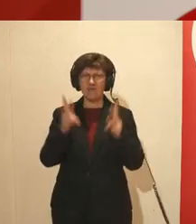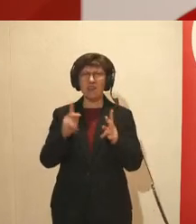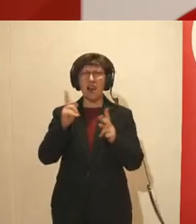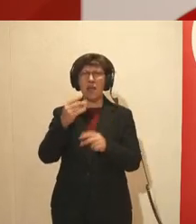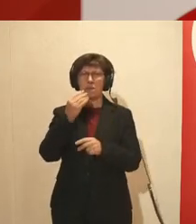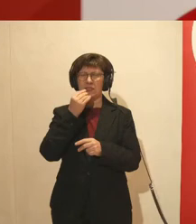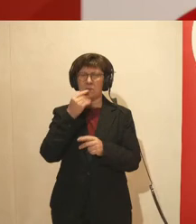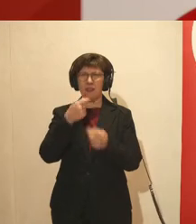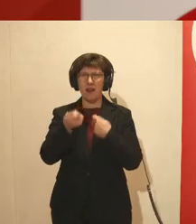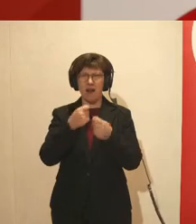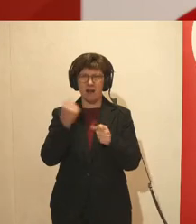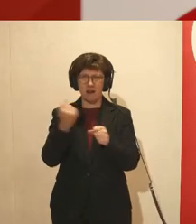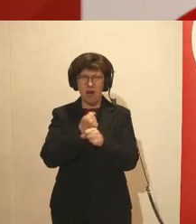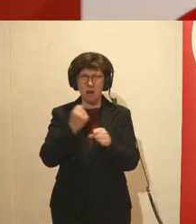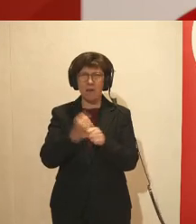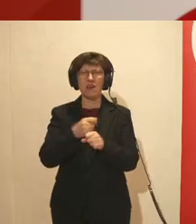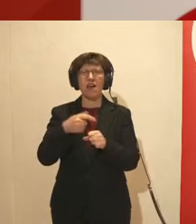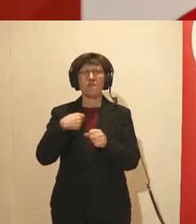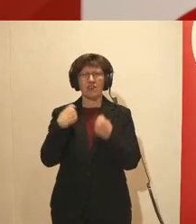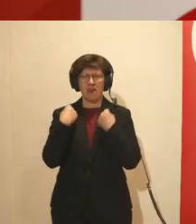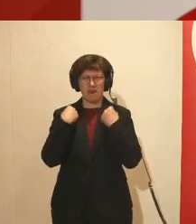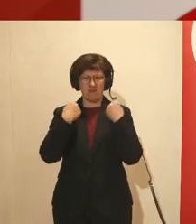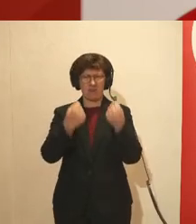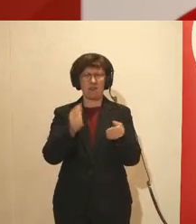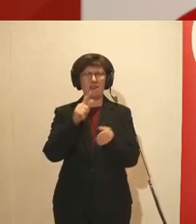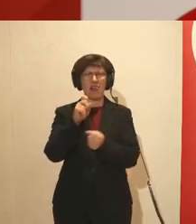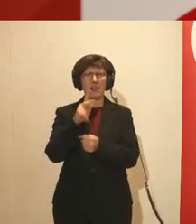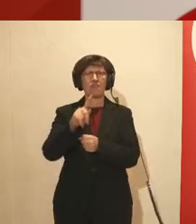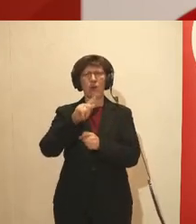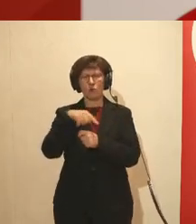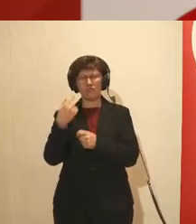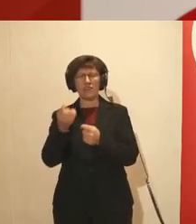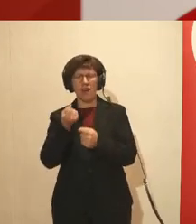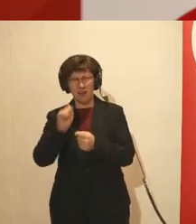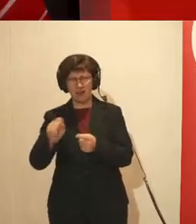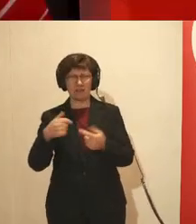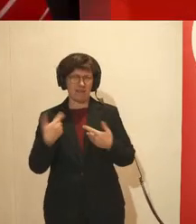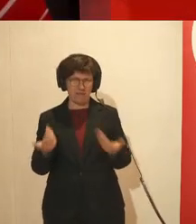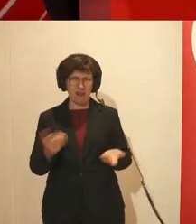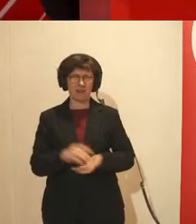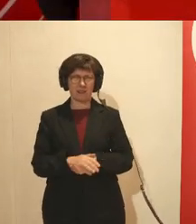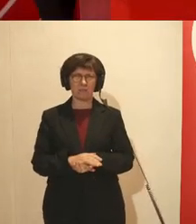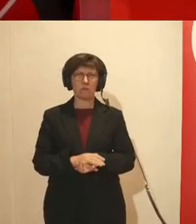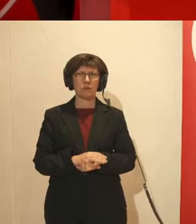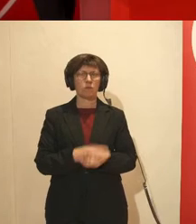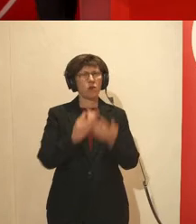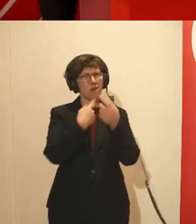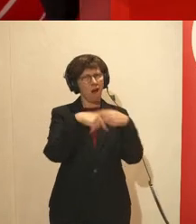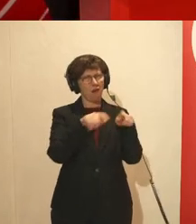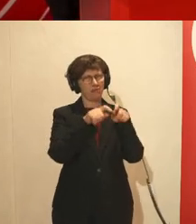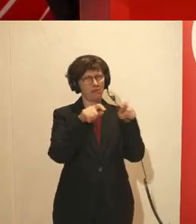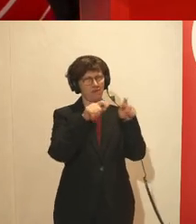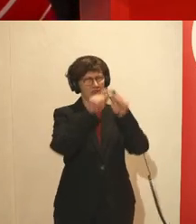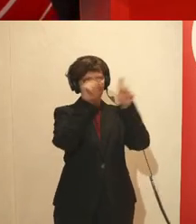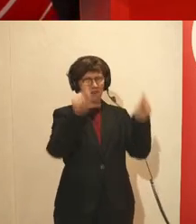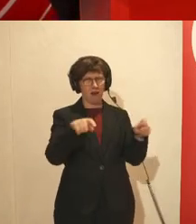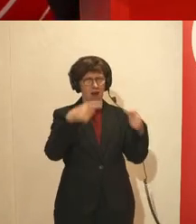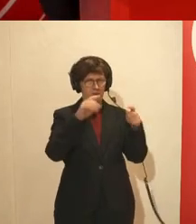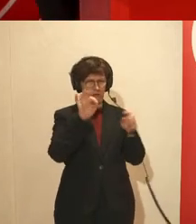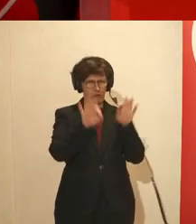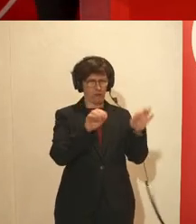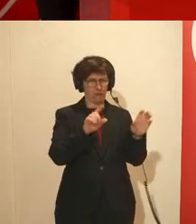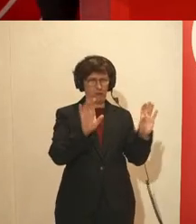lebensmittelläden arbeiten wir trucker und wer rechtsanwälte also eine andere streaming kann man so sagen